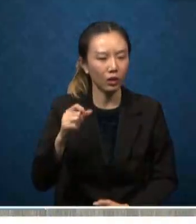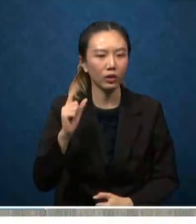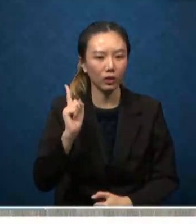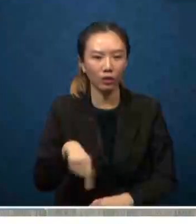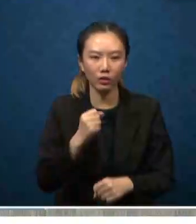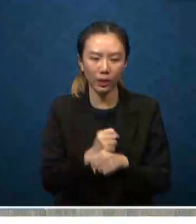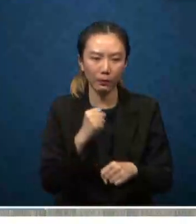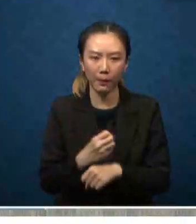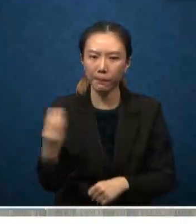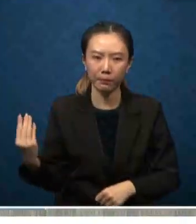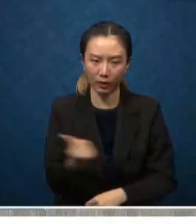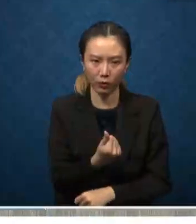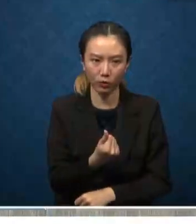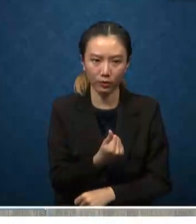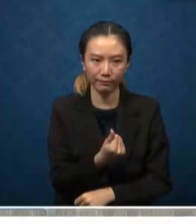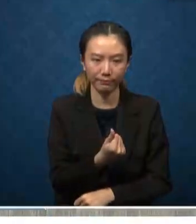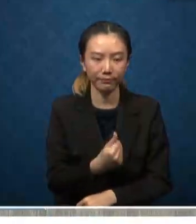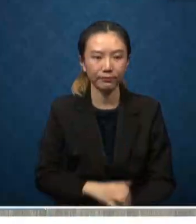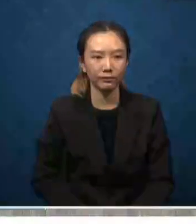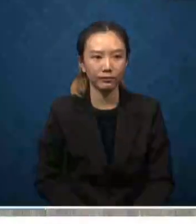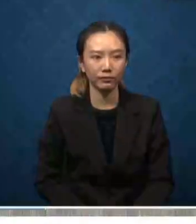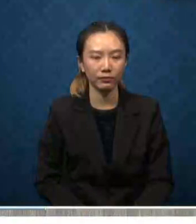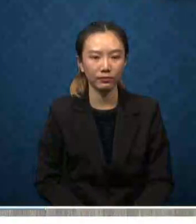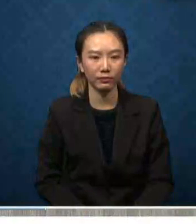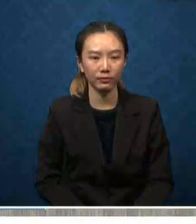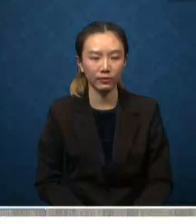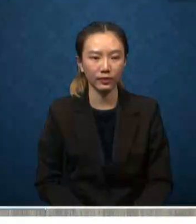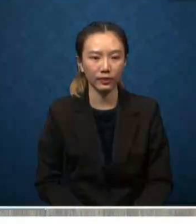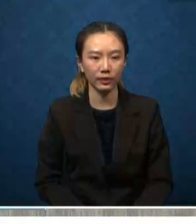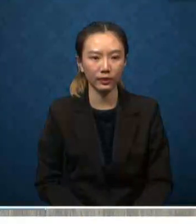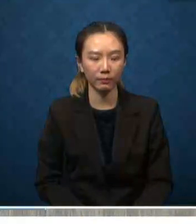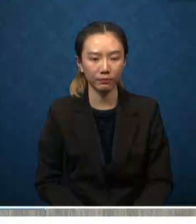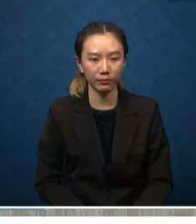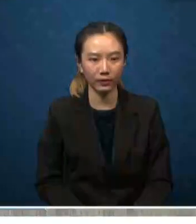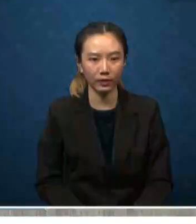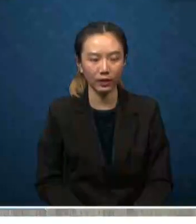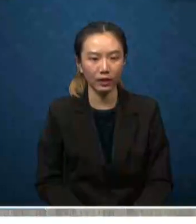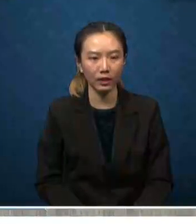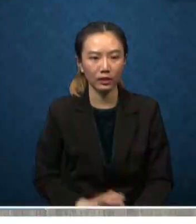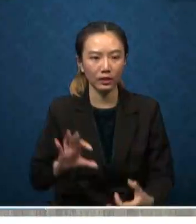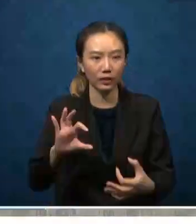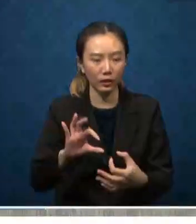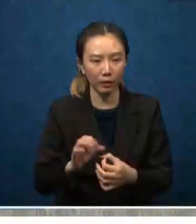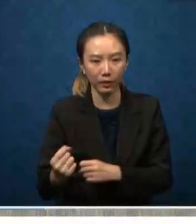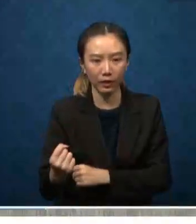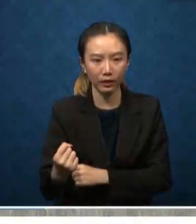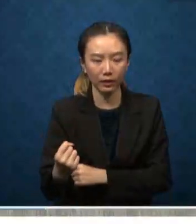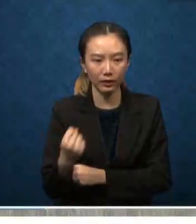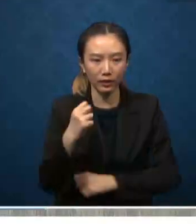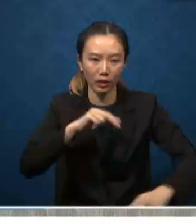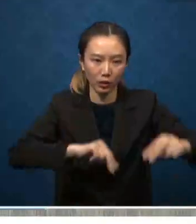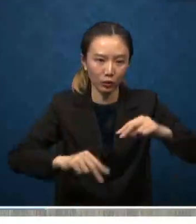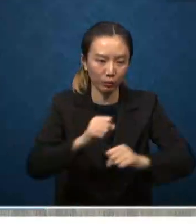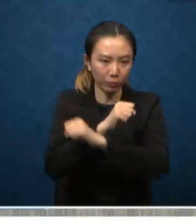อันมิอาจหลีกเลี่ยงได้เพื่อประโยชน์ในอันจะรักษาความมั่นคงในทางเศรษฐกิจของประเ